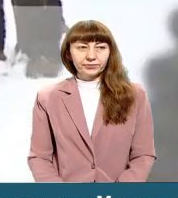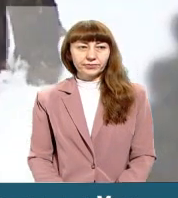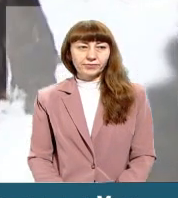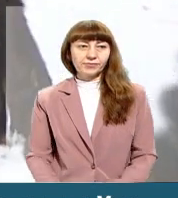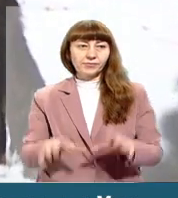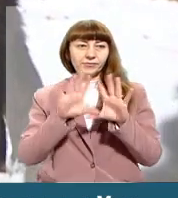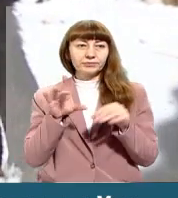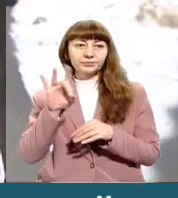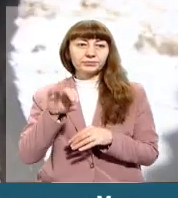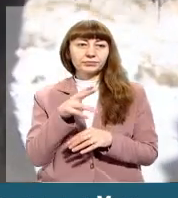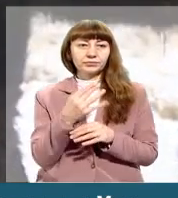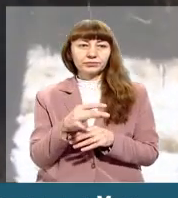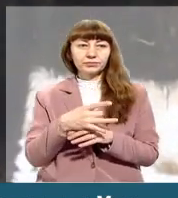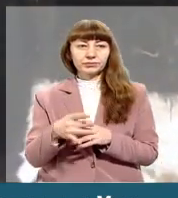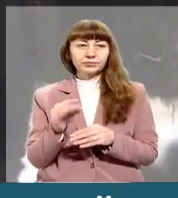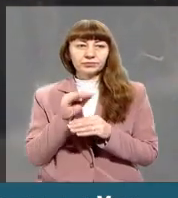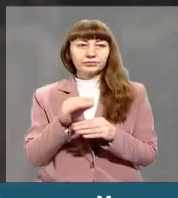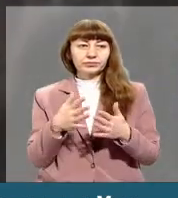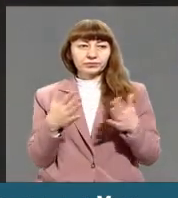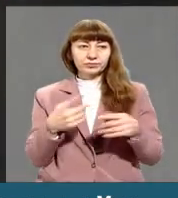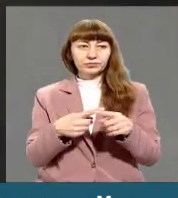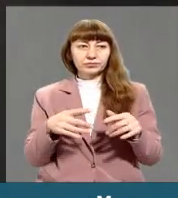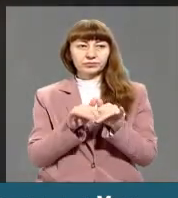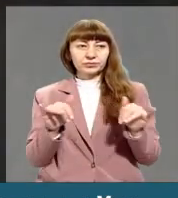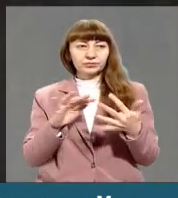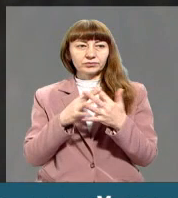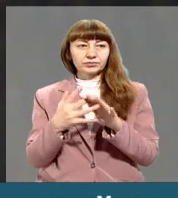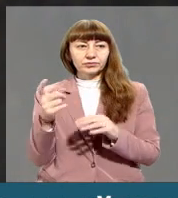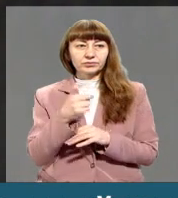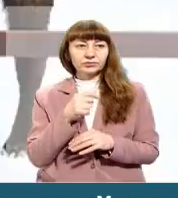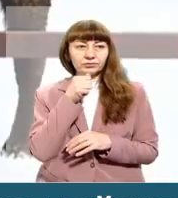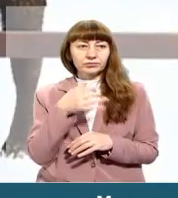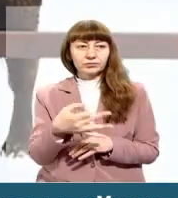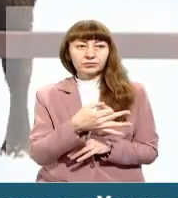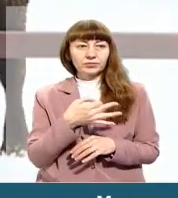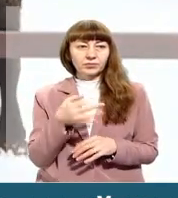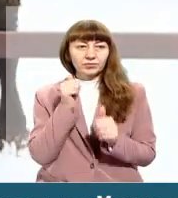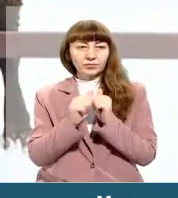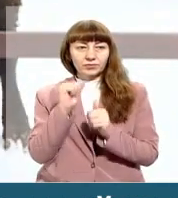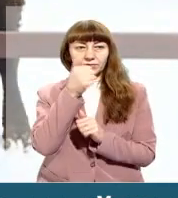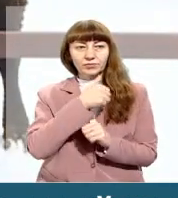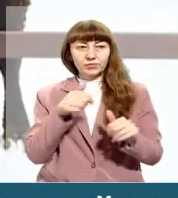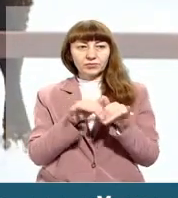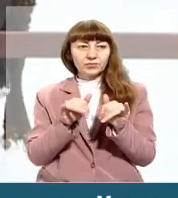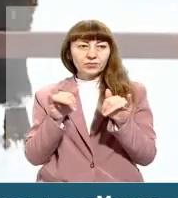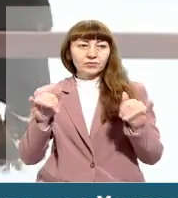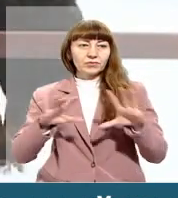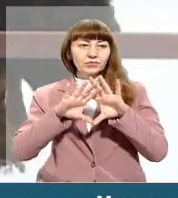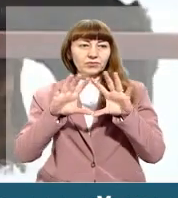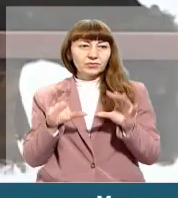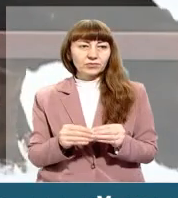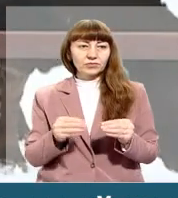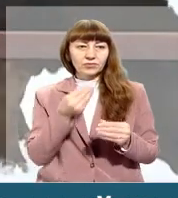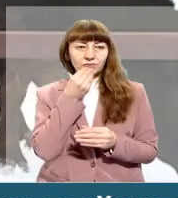В целом, Мангилинский район вносит значительный вклад в развитие сельского хозяйства в Кустанайской области. С каждым годом увеличивается объем